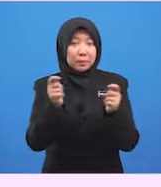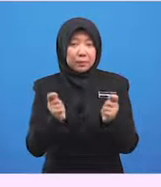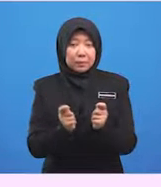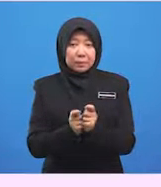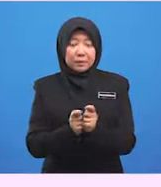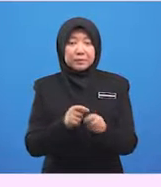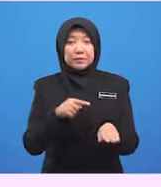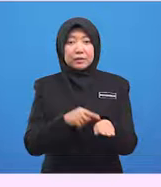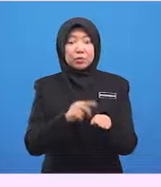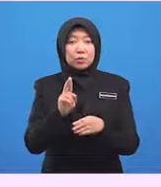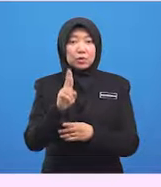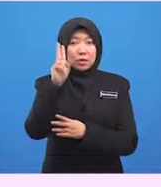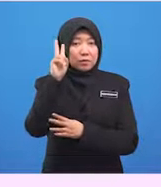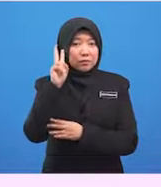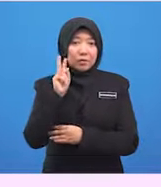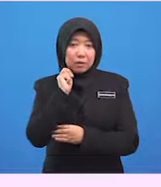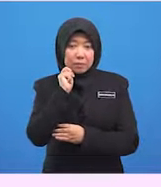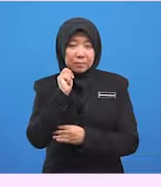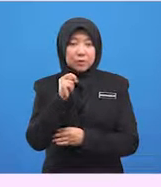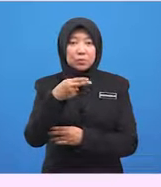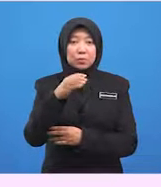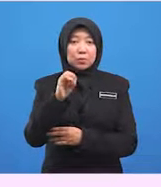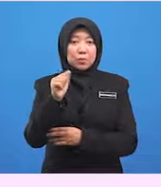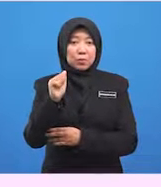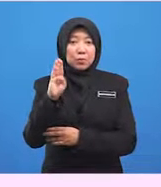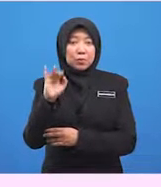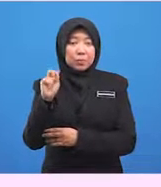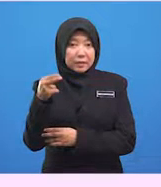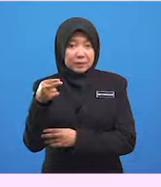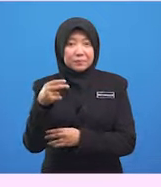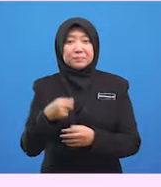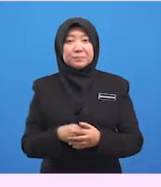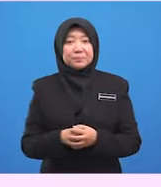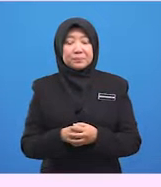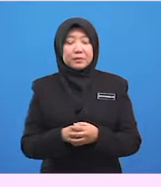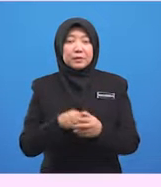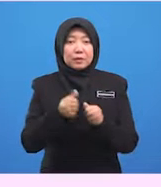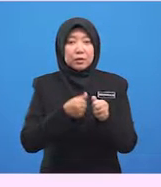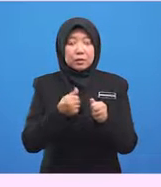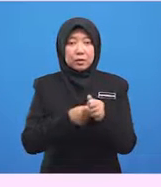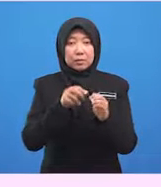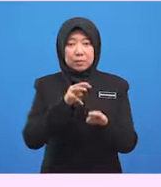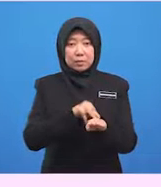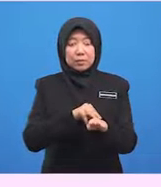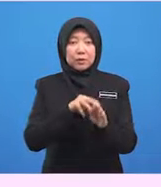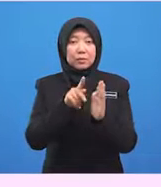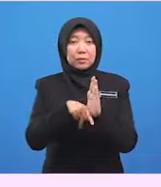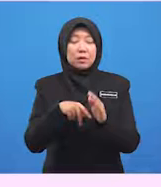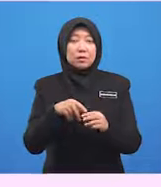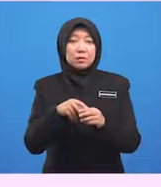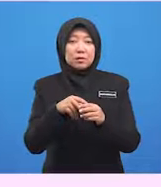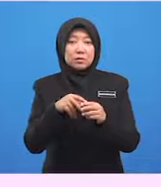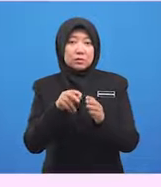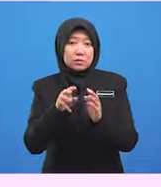utara Vietnam jatuh Hobbit setiap zaman prasejarah Ade lokasinya Yang